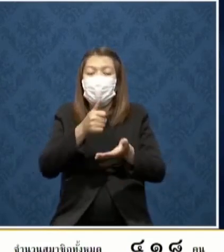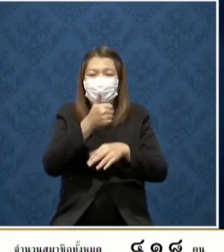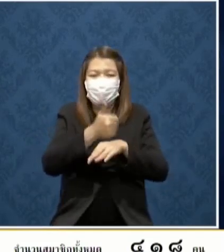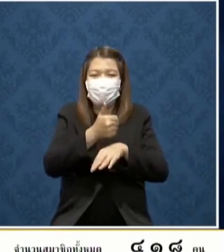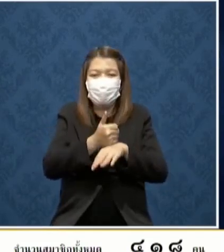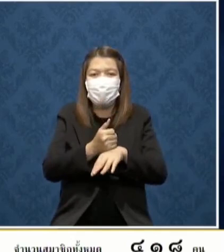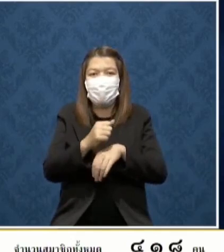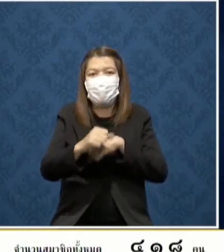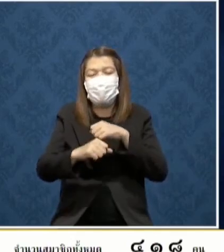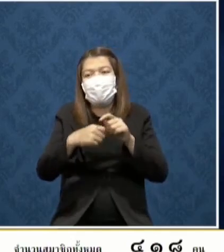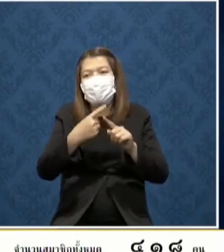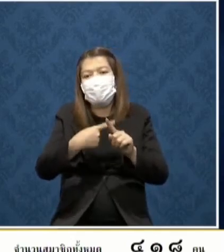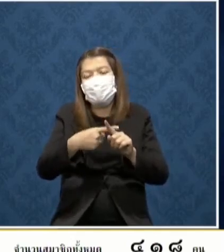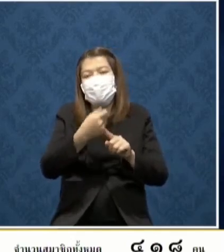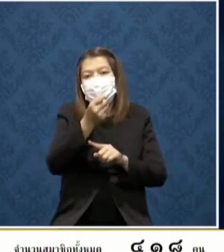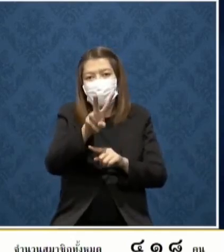ถึง 18 เดือน